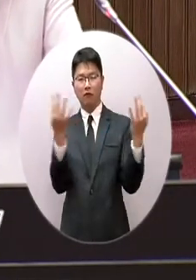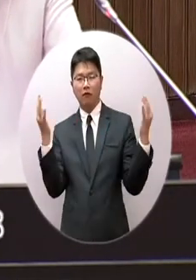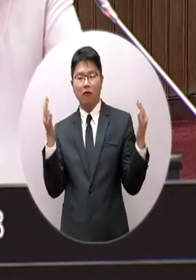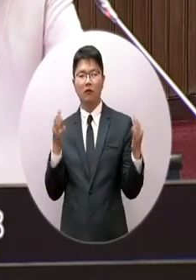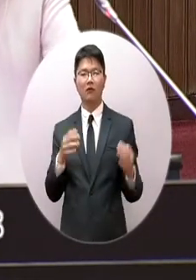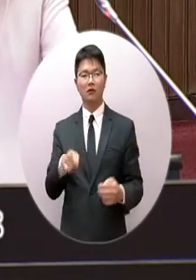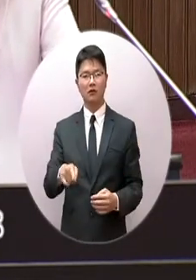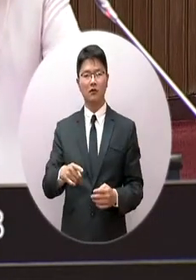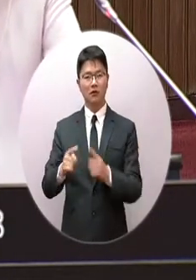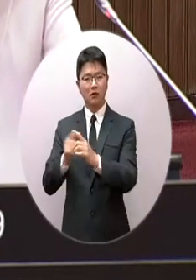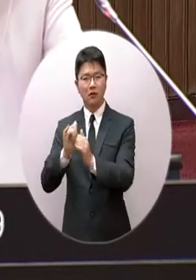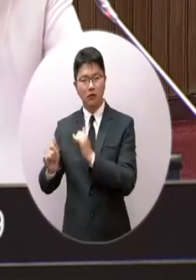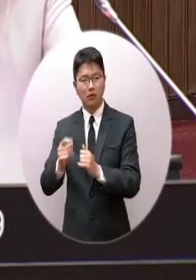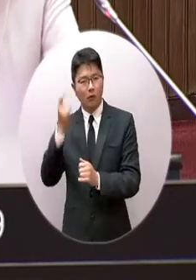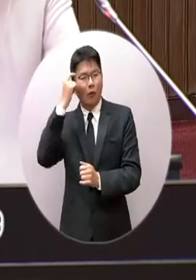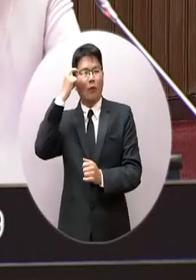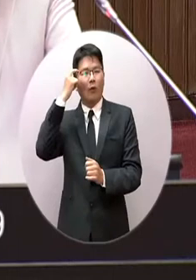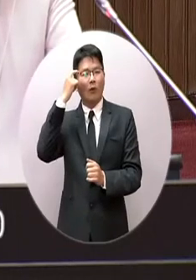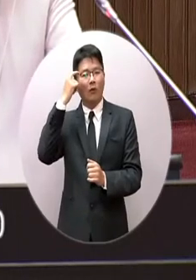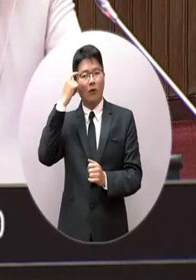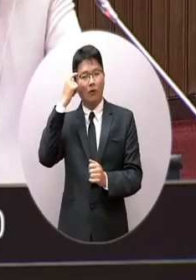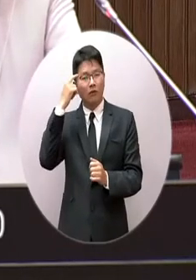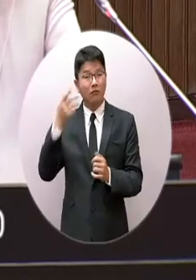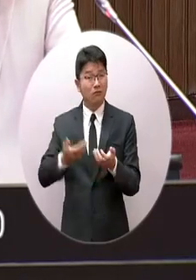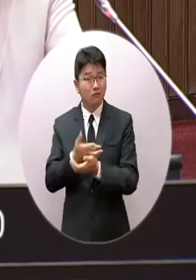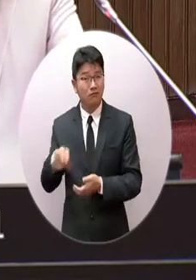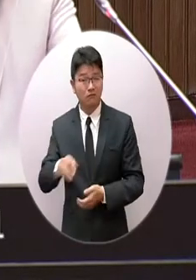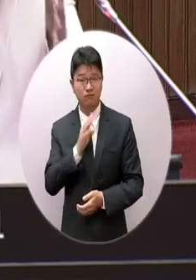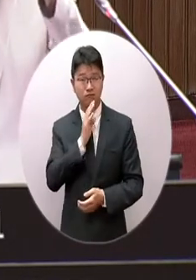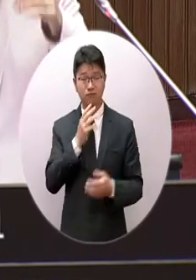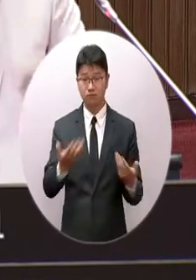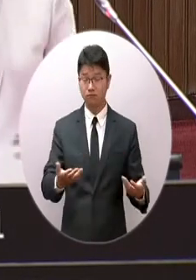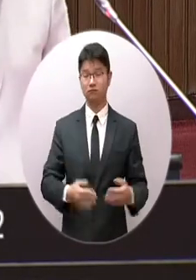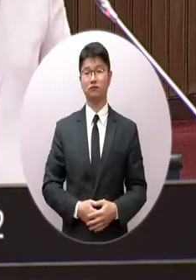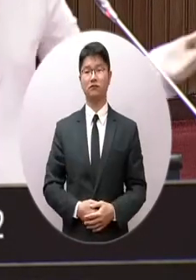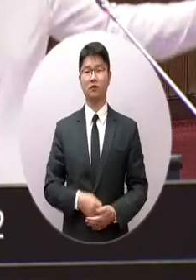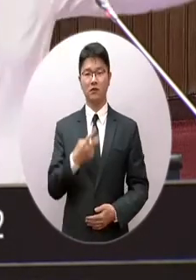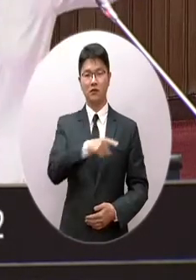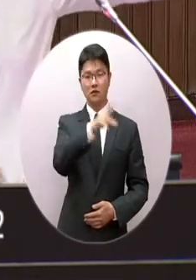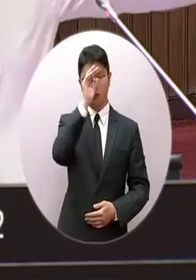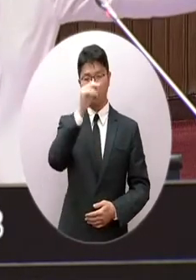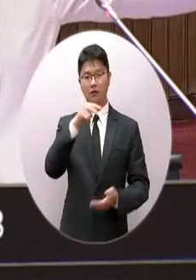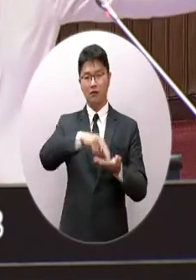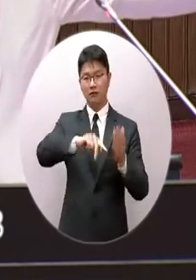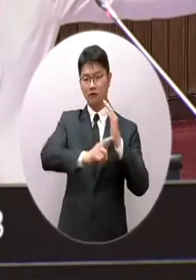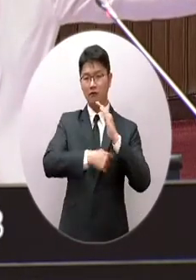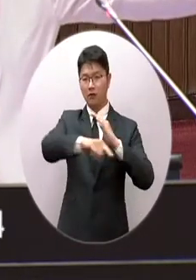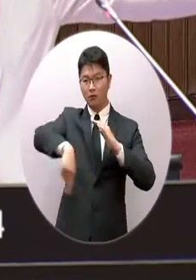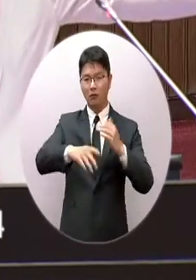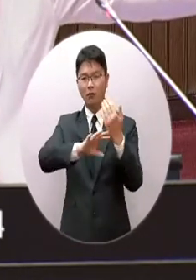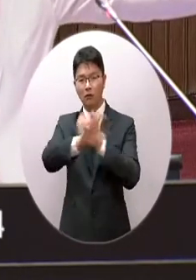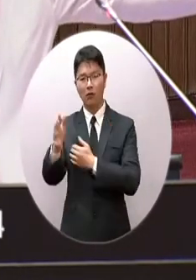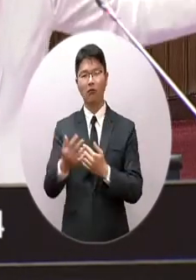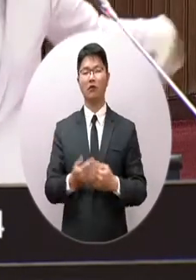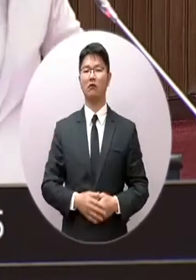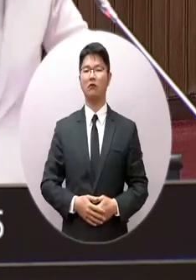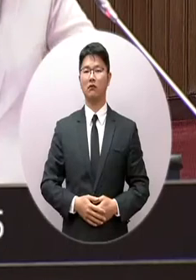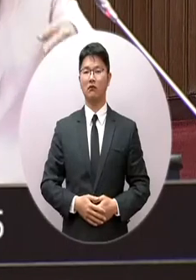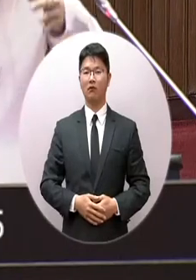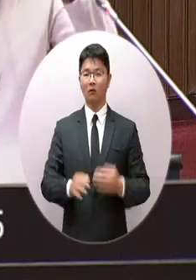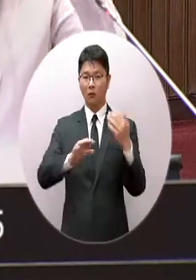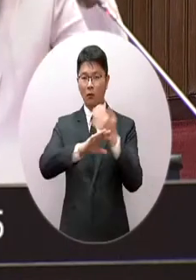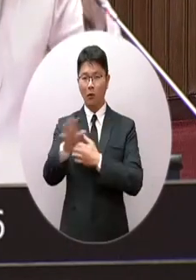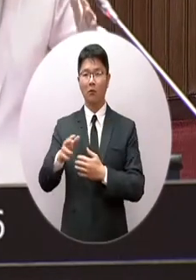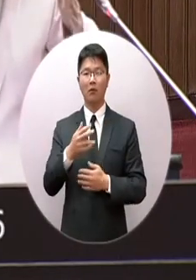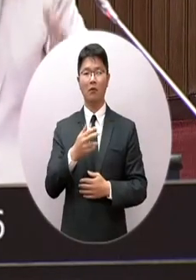我们的民意、跟我们的民众来做沟通。尤其是您看看立法院现在外面，它整个